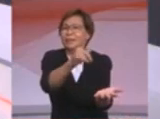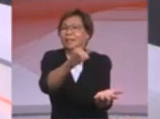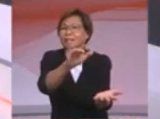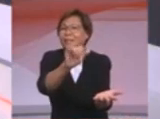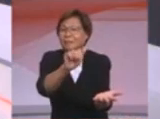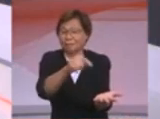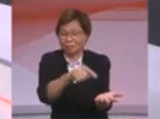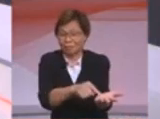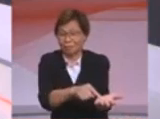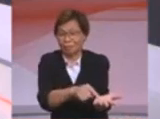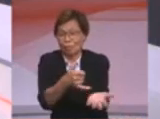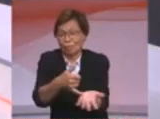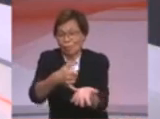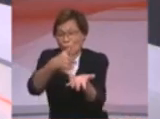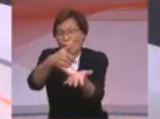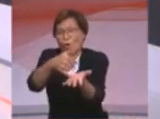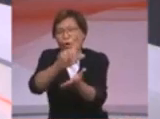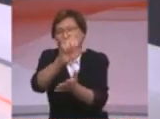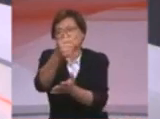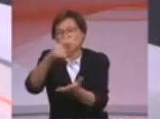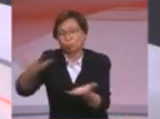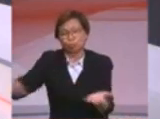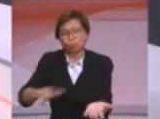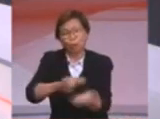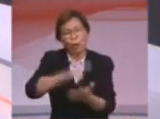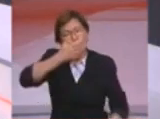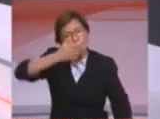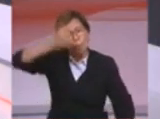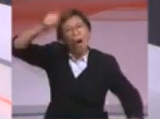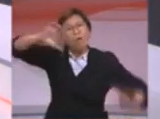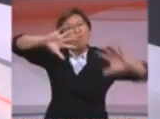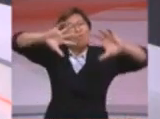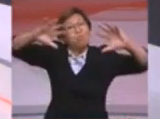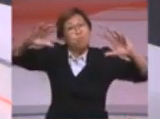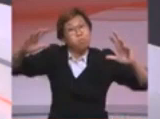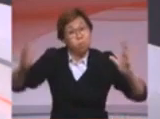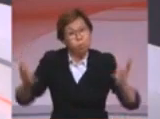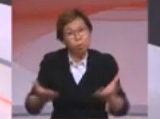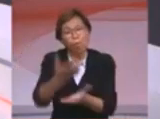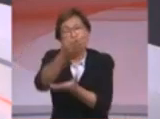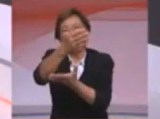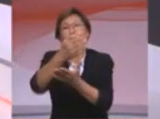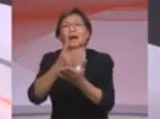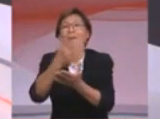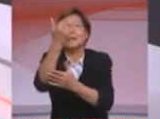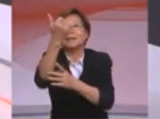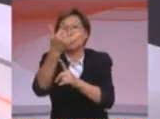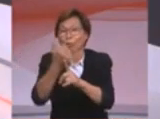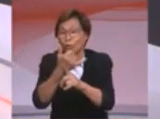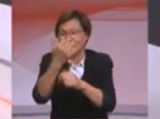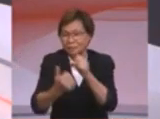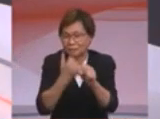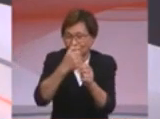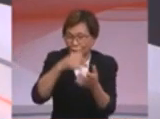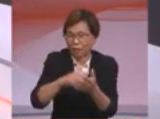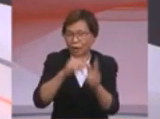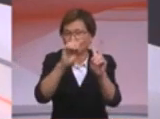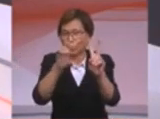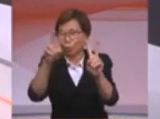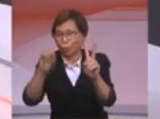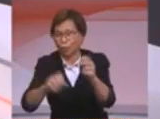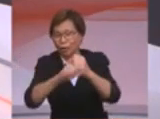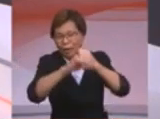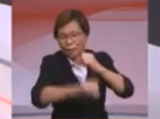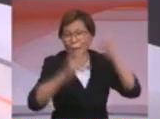KLIA dinobat antara 10 lapangan terbang terbaik dunia bagi separuh pertama tahun ini 2020. Kempen yang